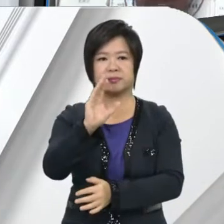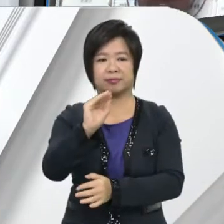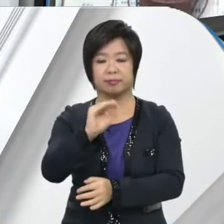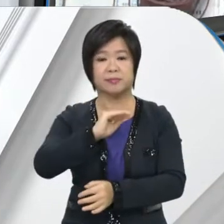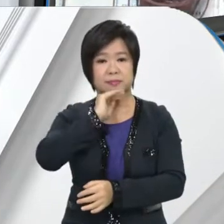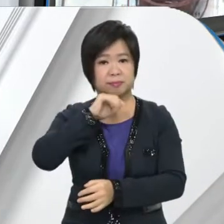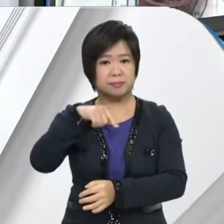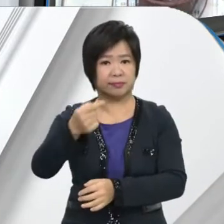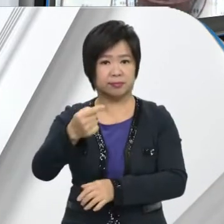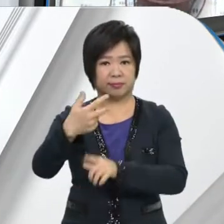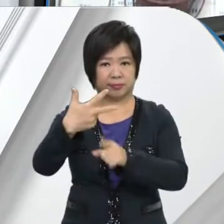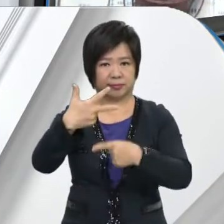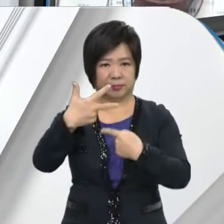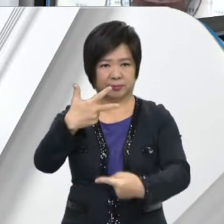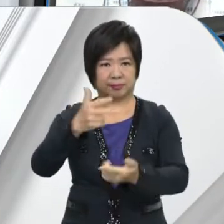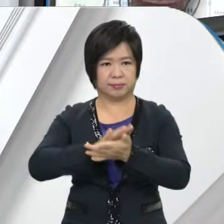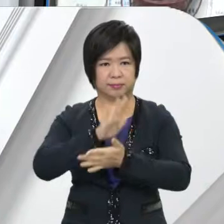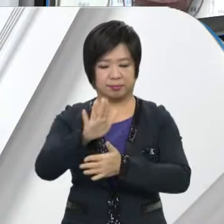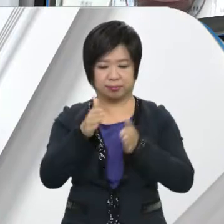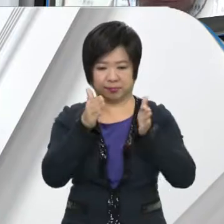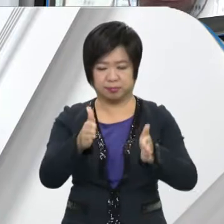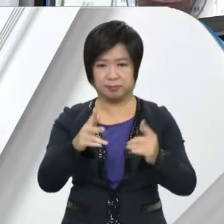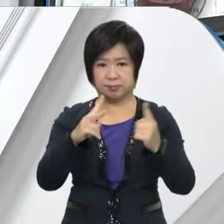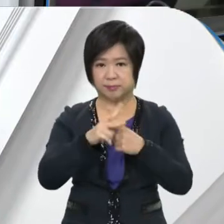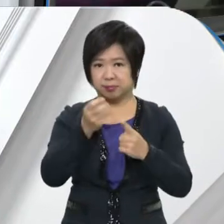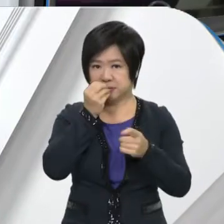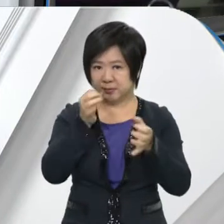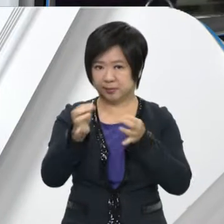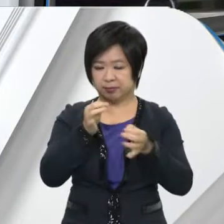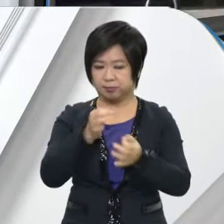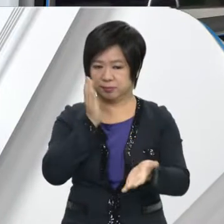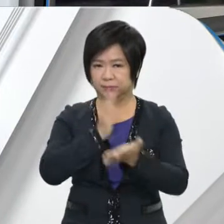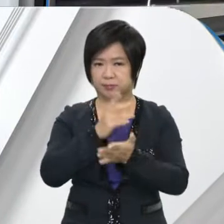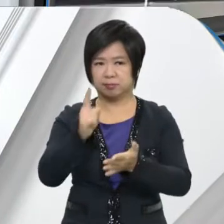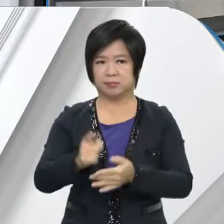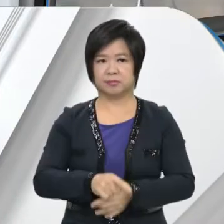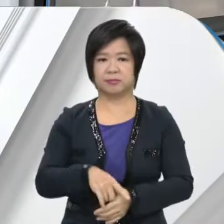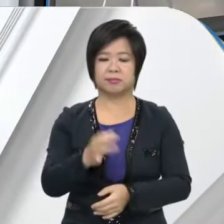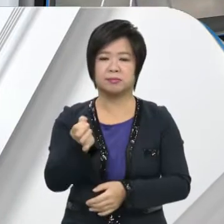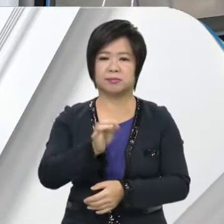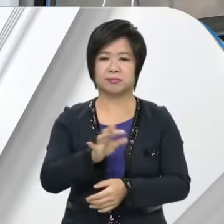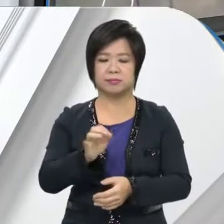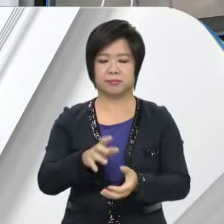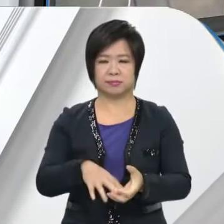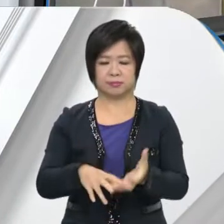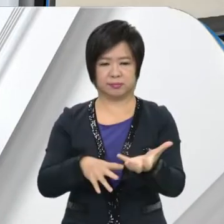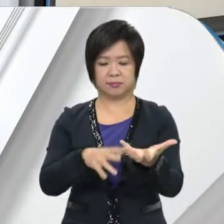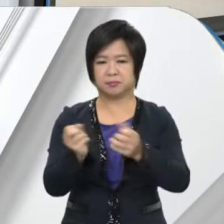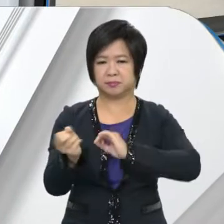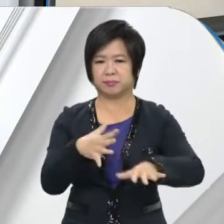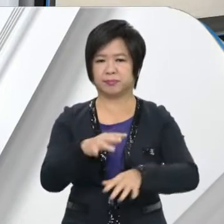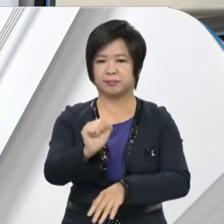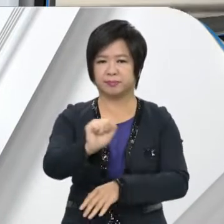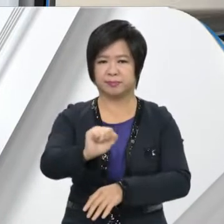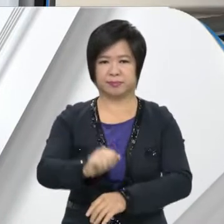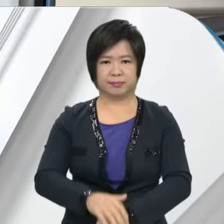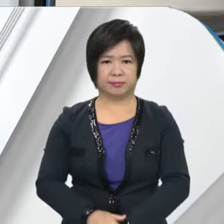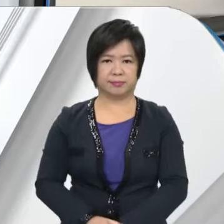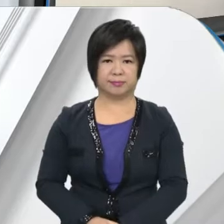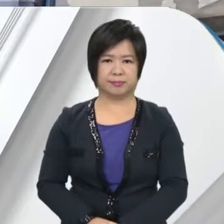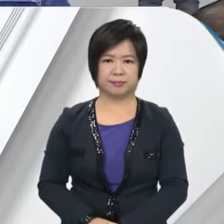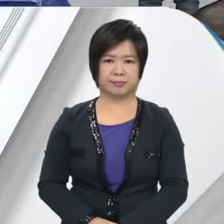年厨余弃尸会加强协查收拾点，禁止店家提供用一摆就剥脱的免洗餐具。